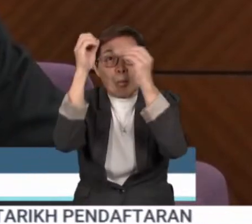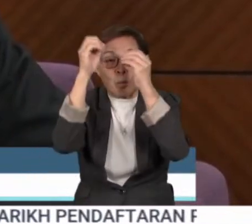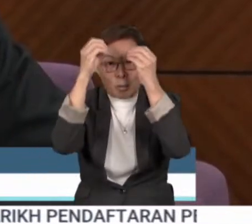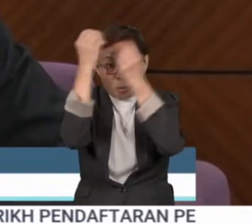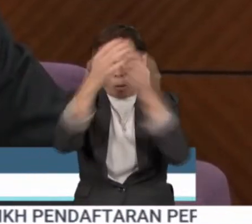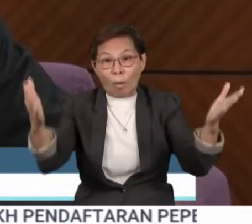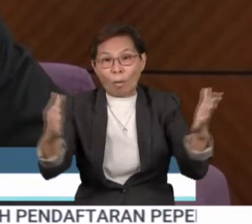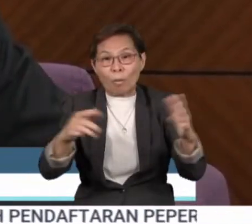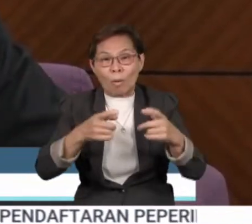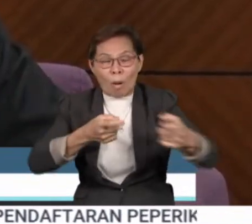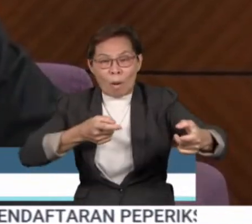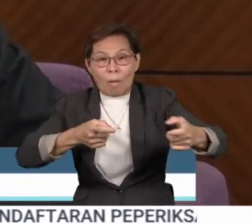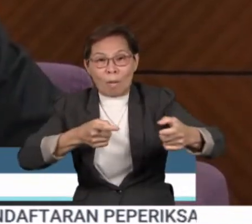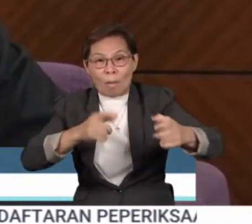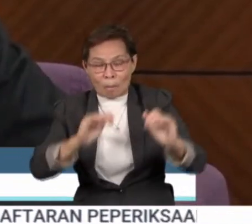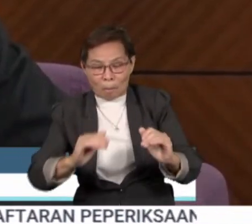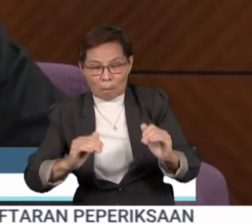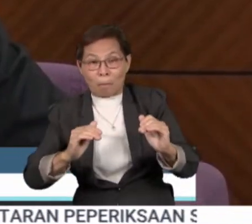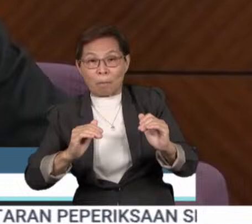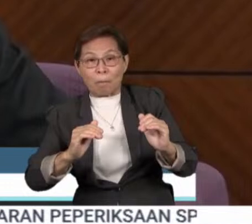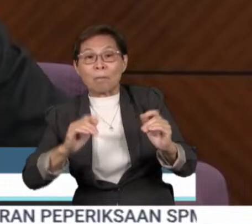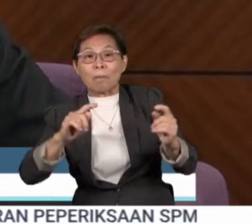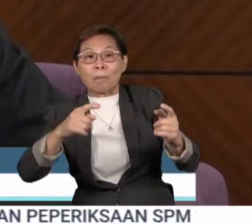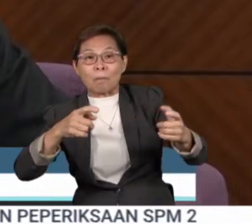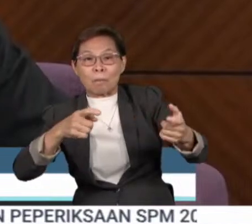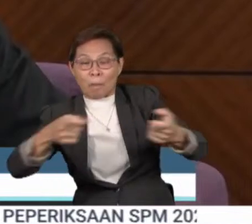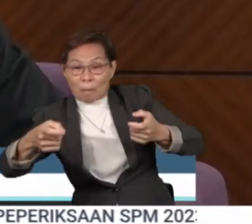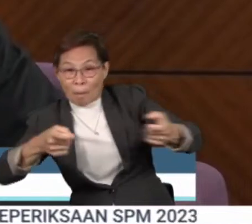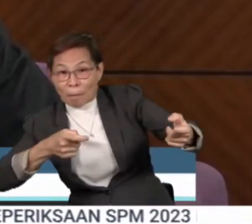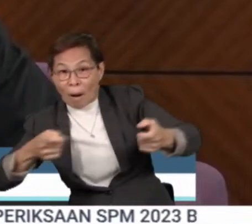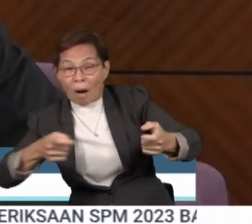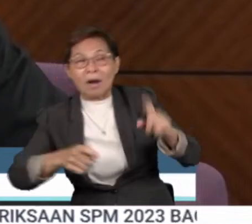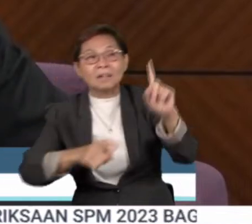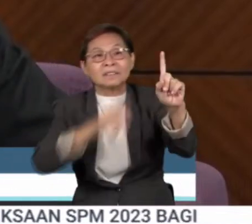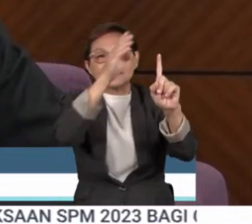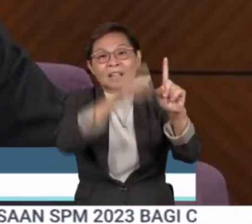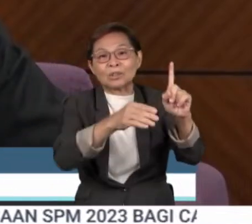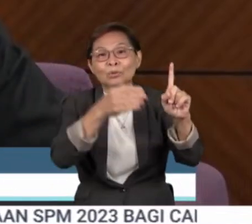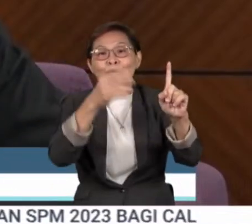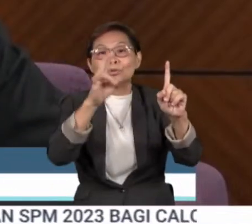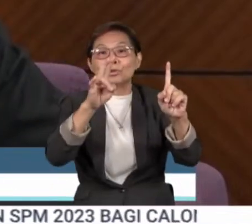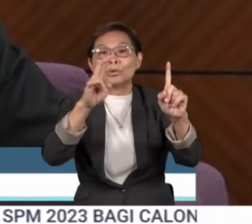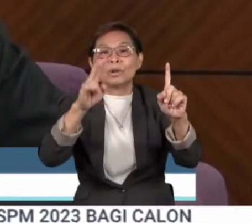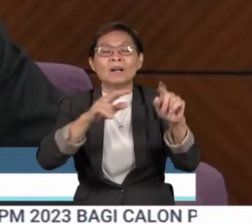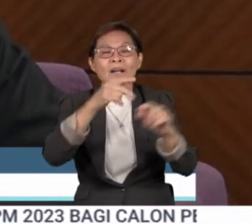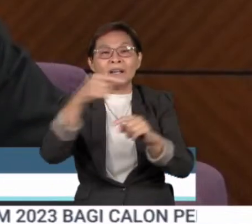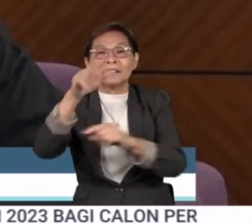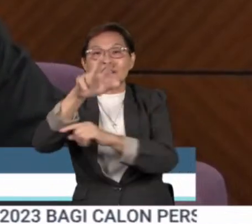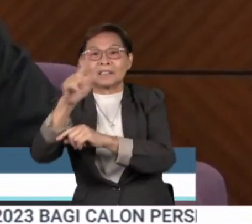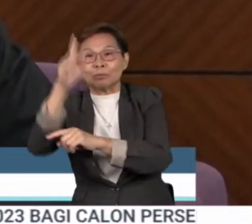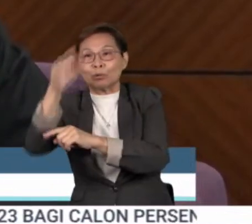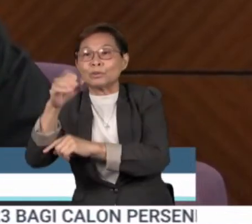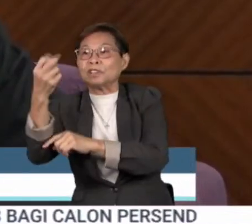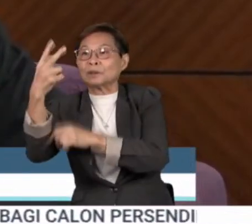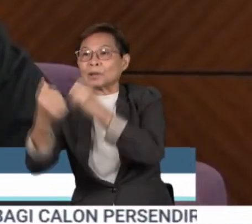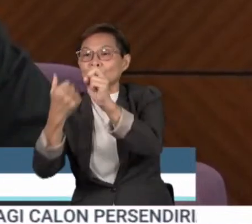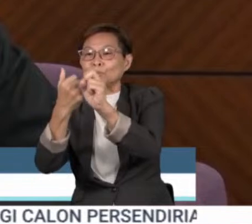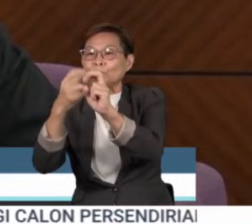pelarasan tarif elektrik semenanjung bagi tempoh 1 Julai sehingga 31 Disember 2023.